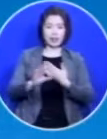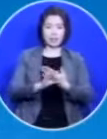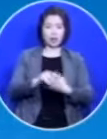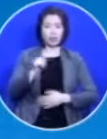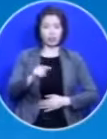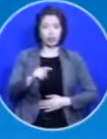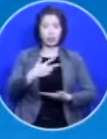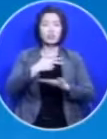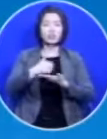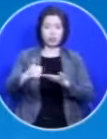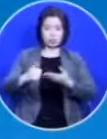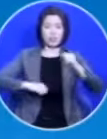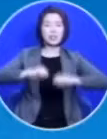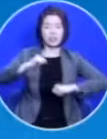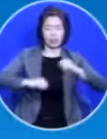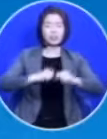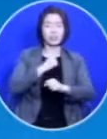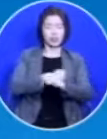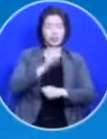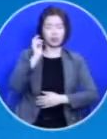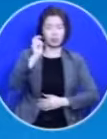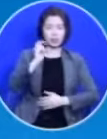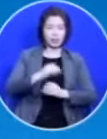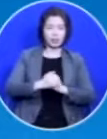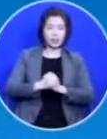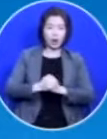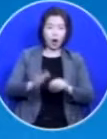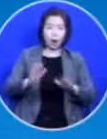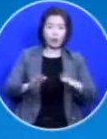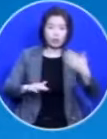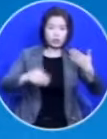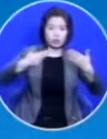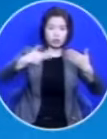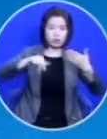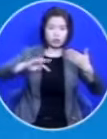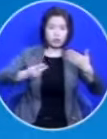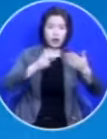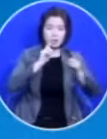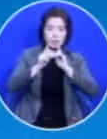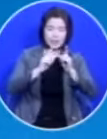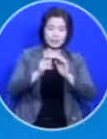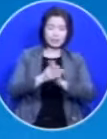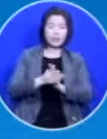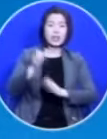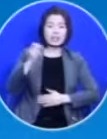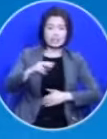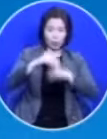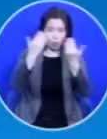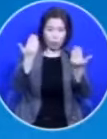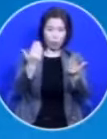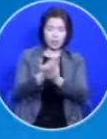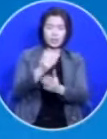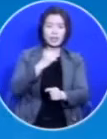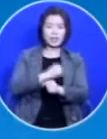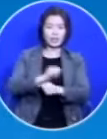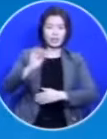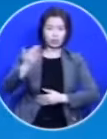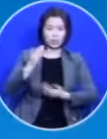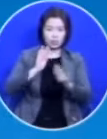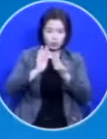그건 주님이 역사하신 것이겠죠 오늘 9절 말씀에 보면 그리고 완전하게 되신